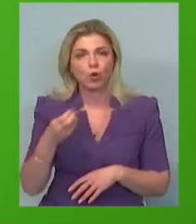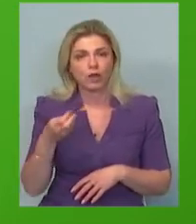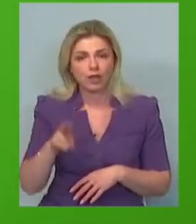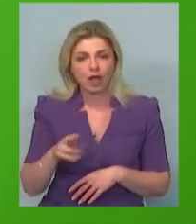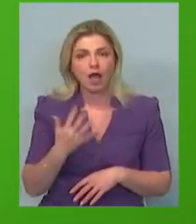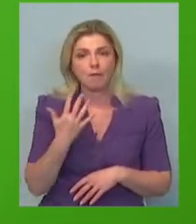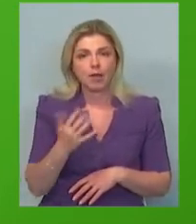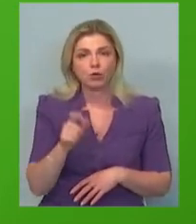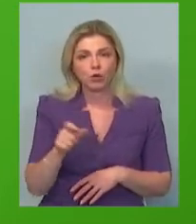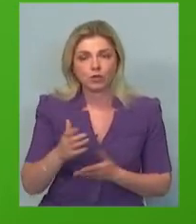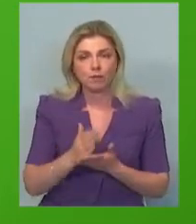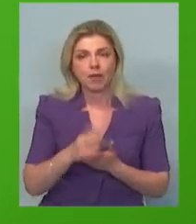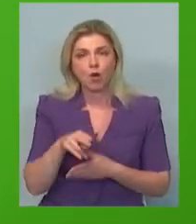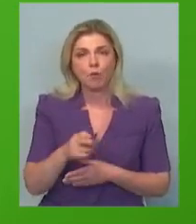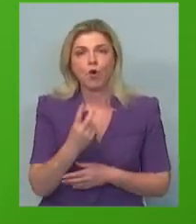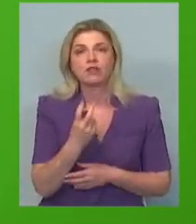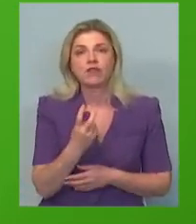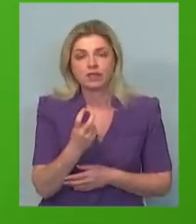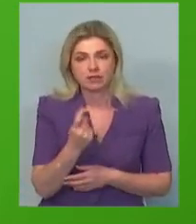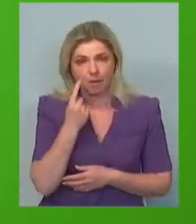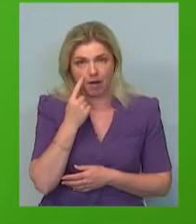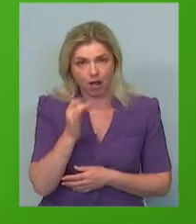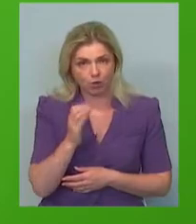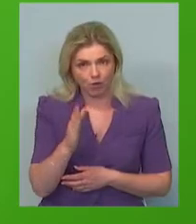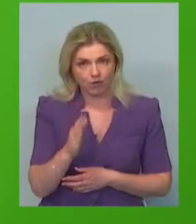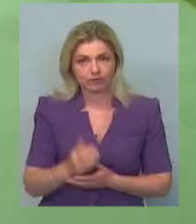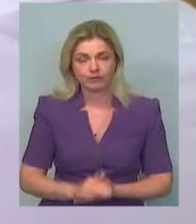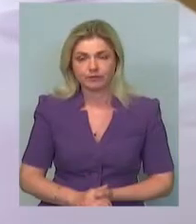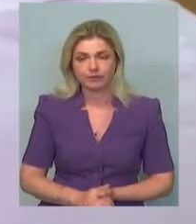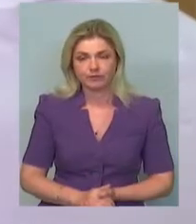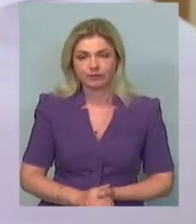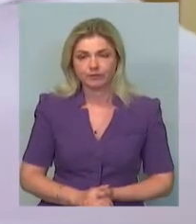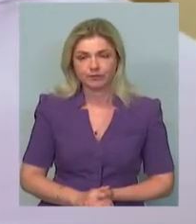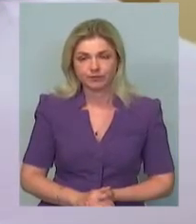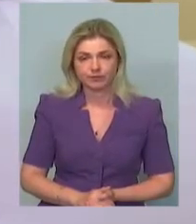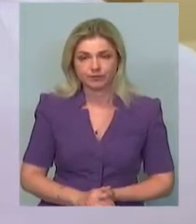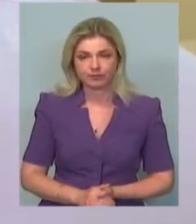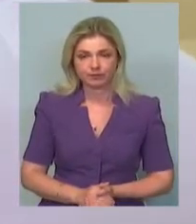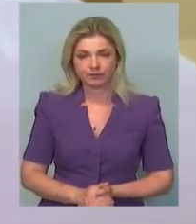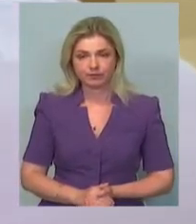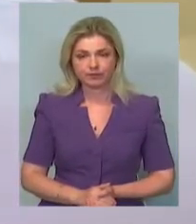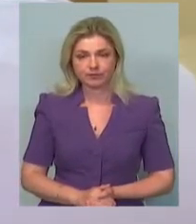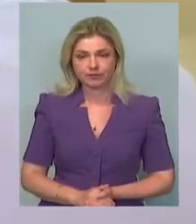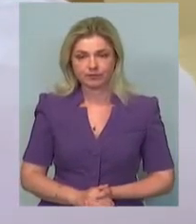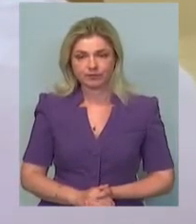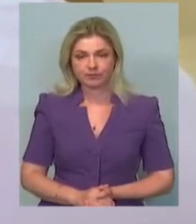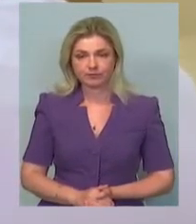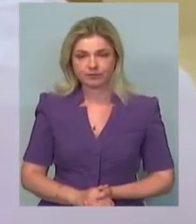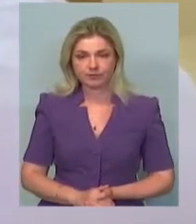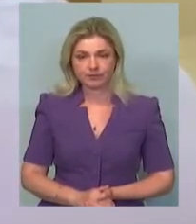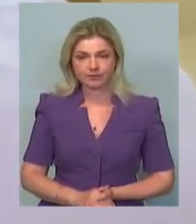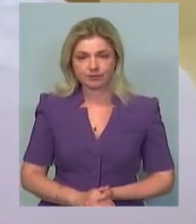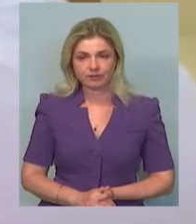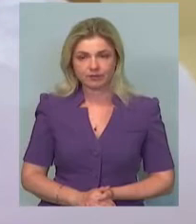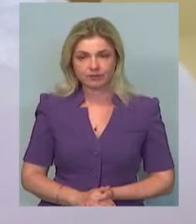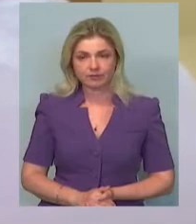випускників мають по 200 балів з вище зазначених предметів. Будувати обов'язково будуть мати спільну точку. Зрозуміло?